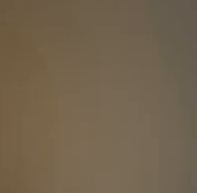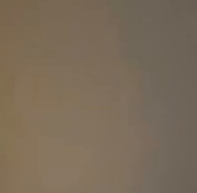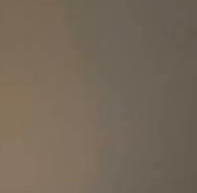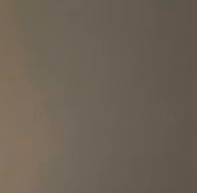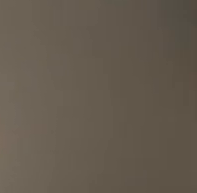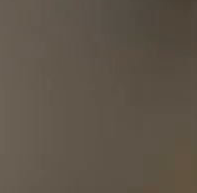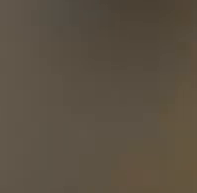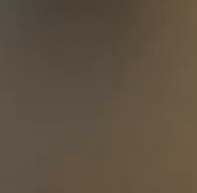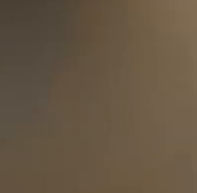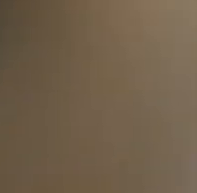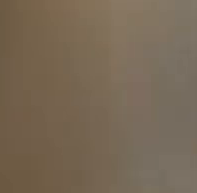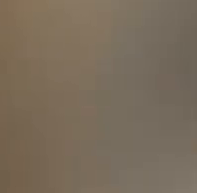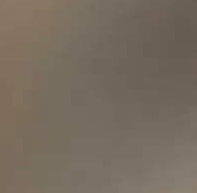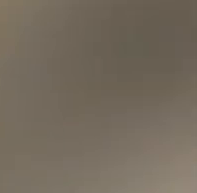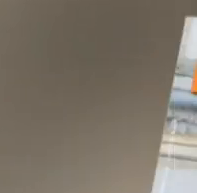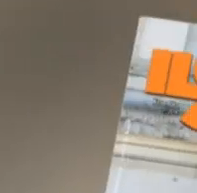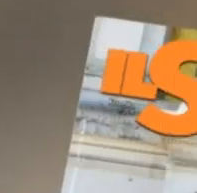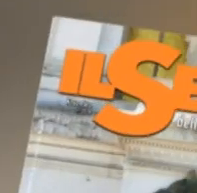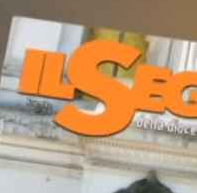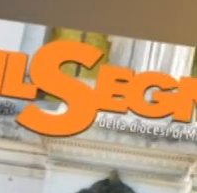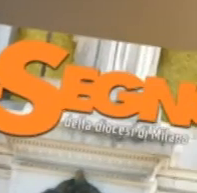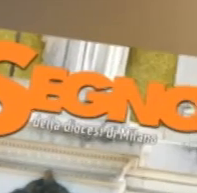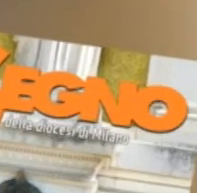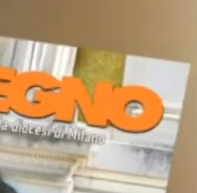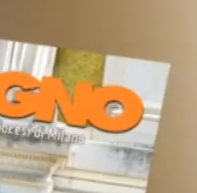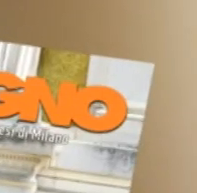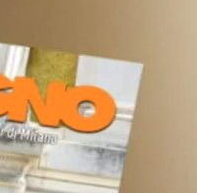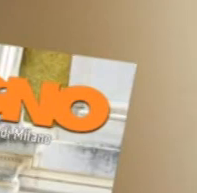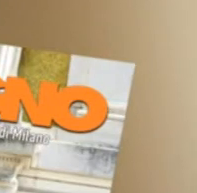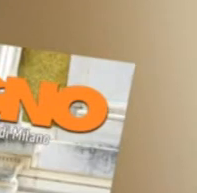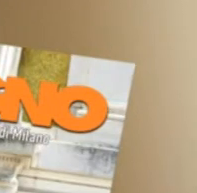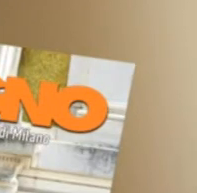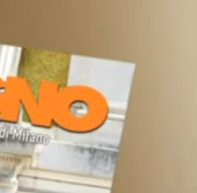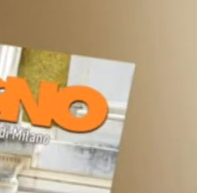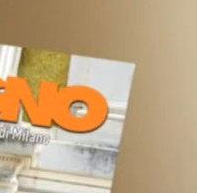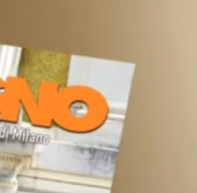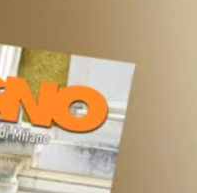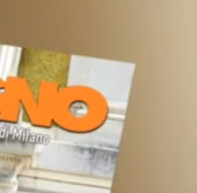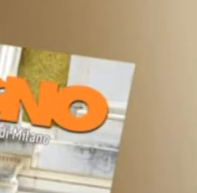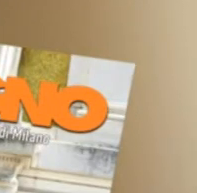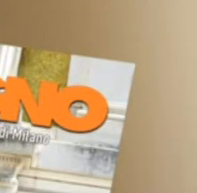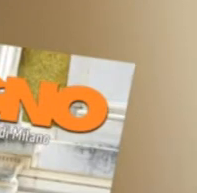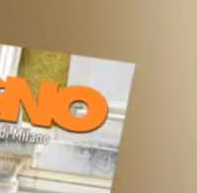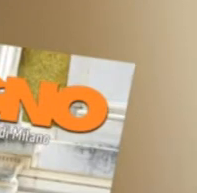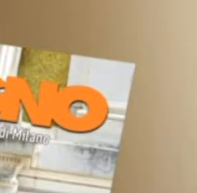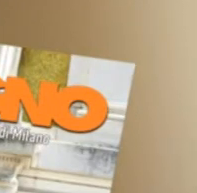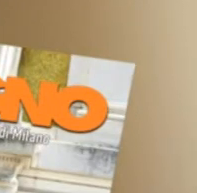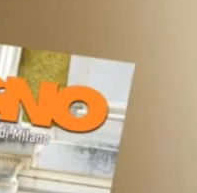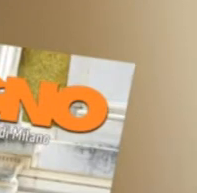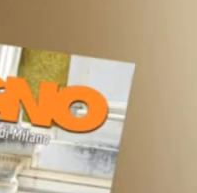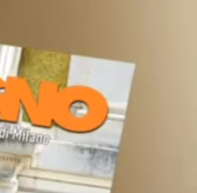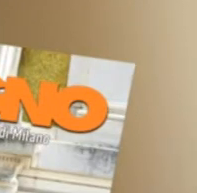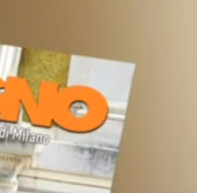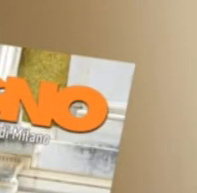il mensile della Diocesi di Milano, per capire cosa succede nella Chiesa Ambrosiana e nel mondo. Approfondimenti, analisi,